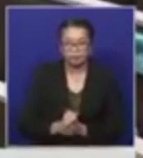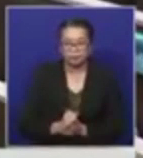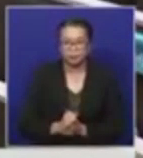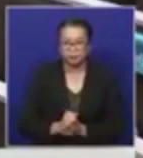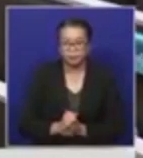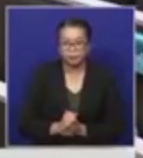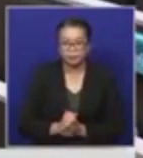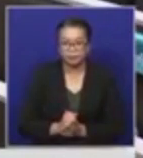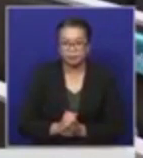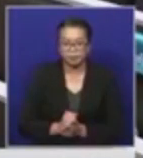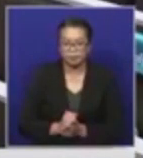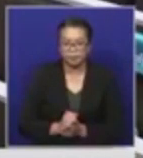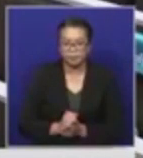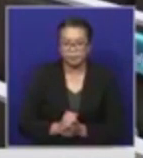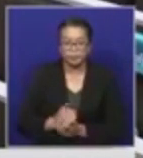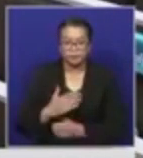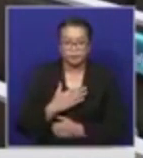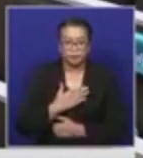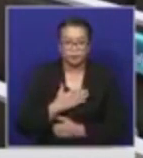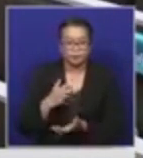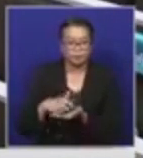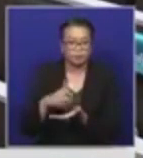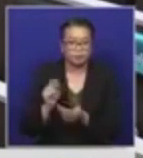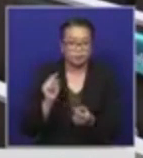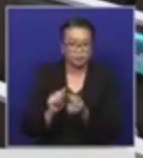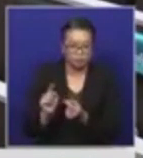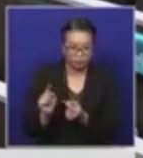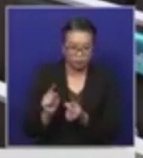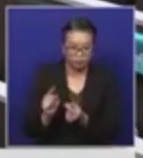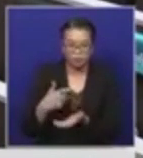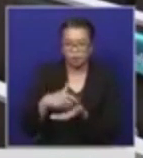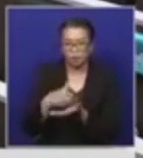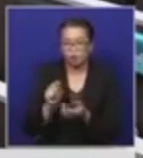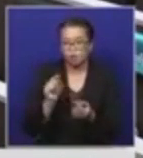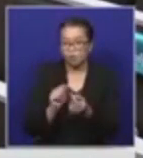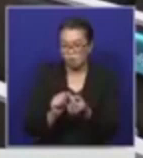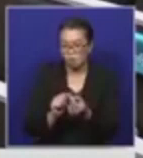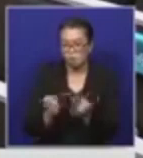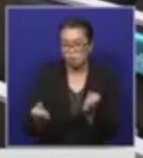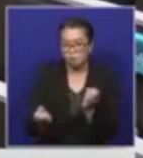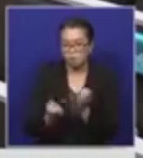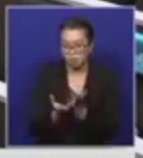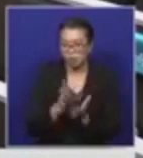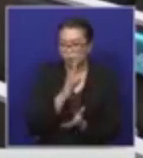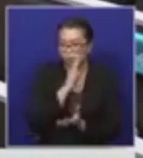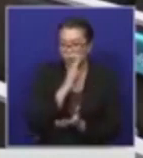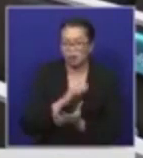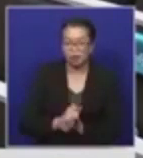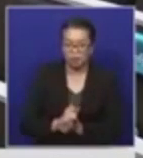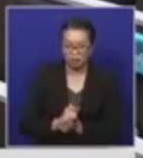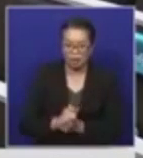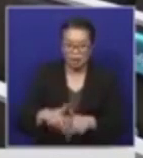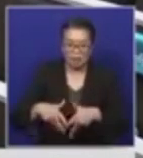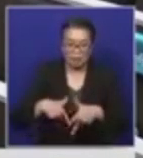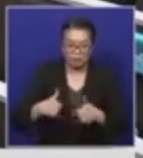ครับท่านประธานครับผมจะสื่อสารกับท่านประธานให้เห็นว่าผลกระทบที่จะตามมาเนี่ยให้เข้าใจในพื้นที่ปฏิ